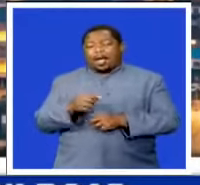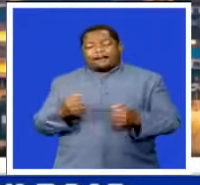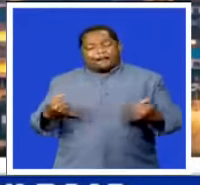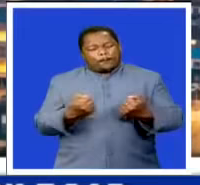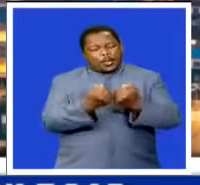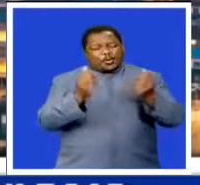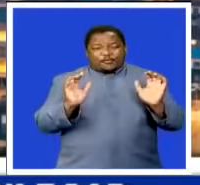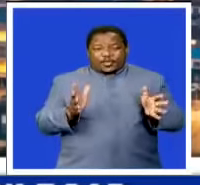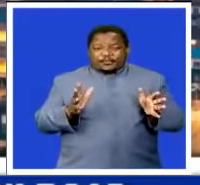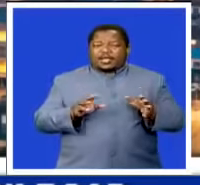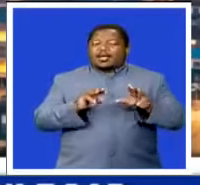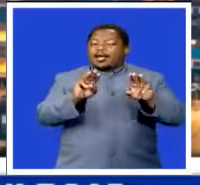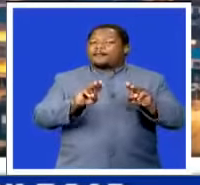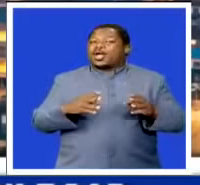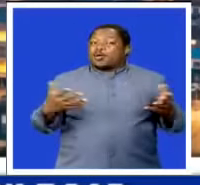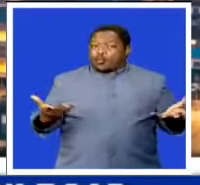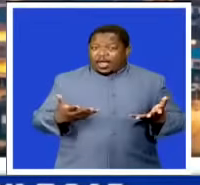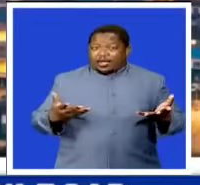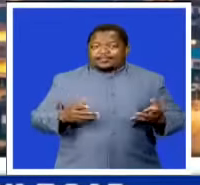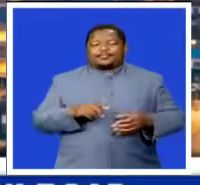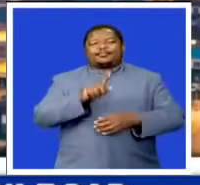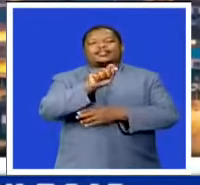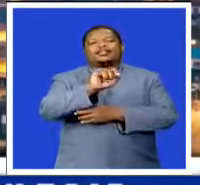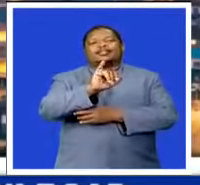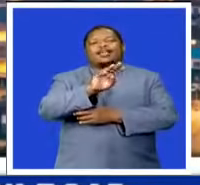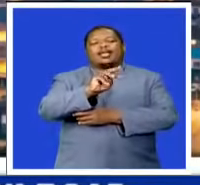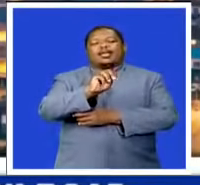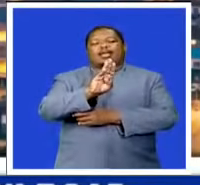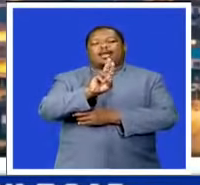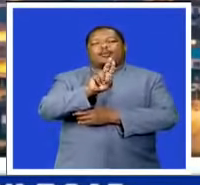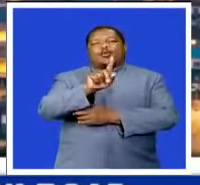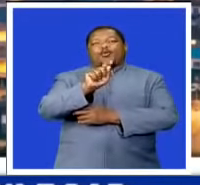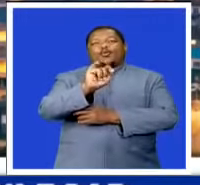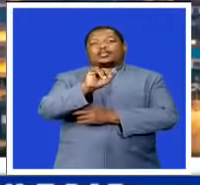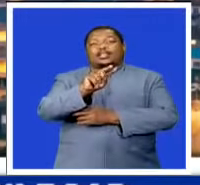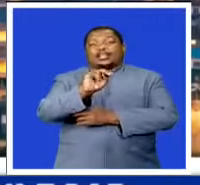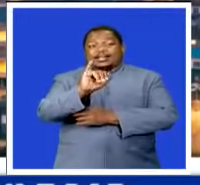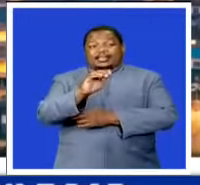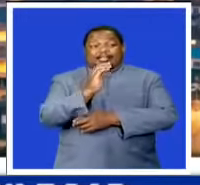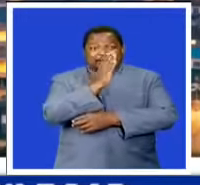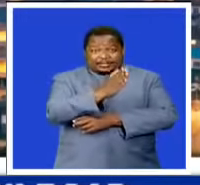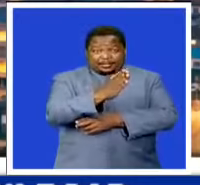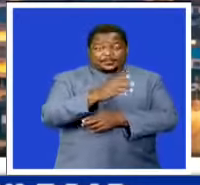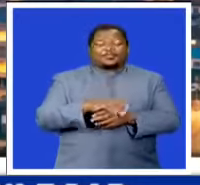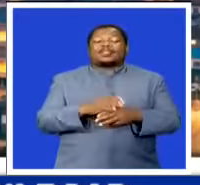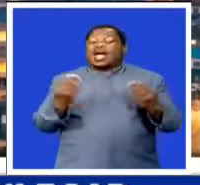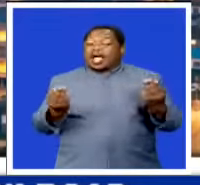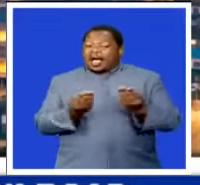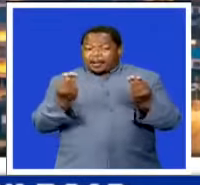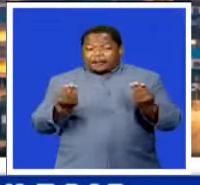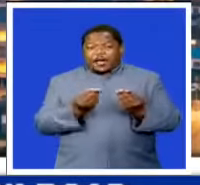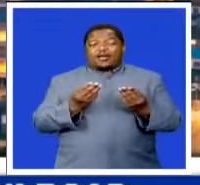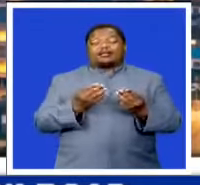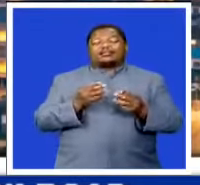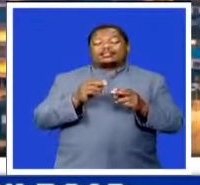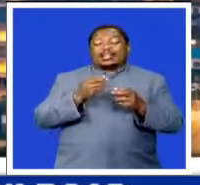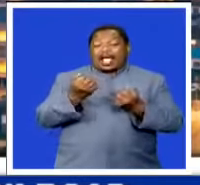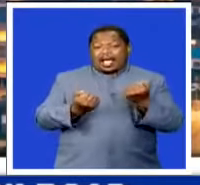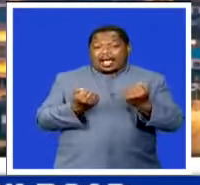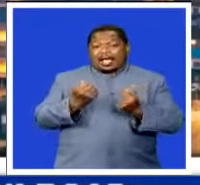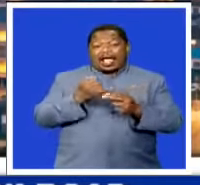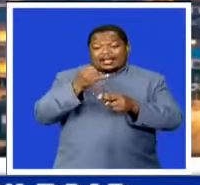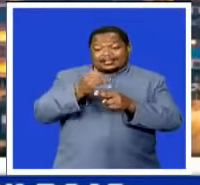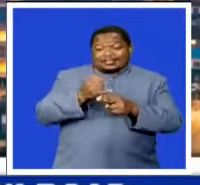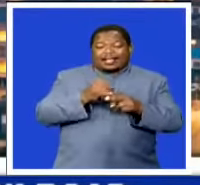tensimbi elishumi nakunye ekuseni kwalimala kamatima bagibeli bebakuto totimbili letimotolo